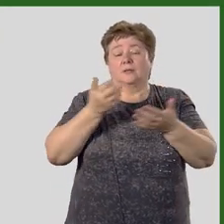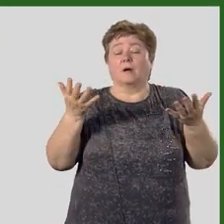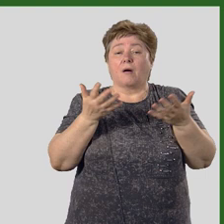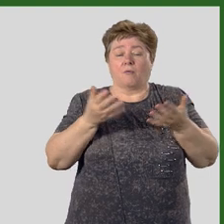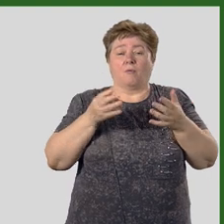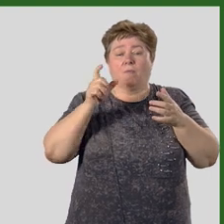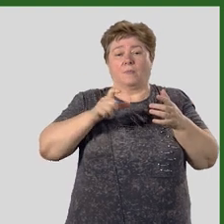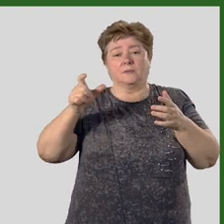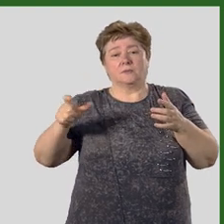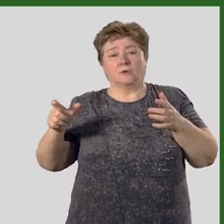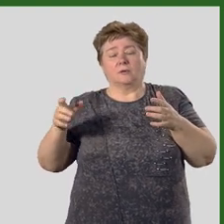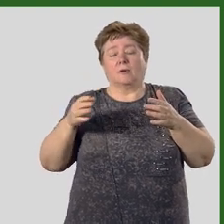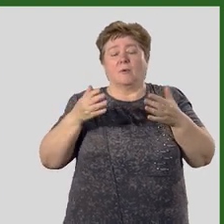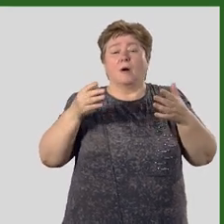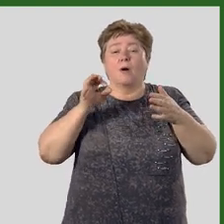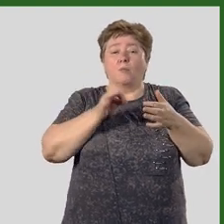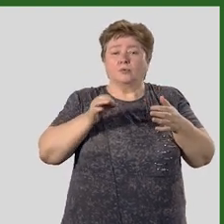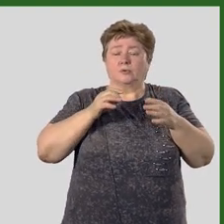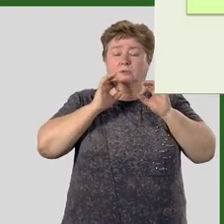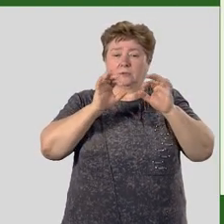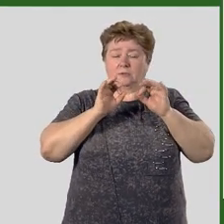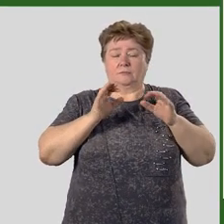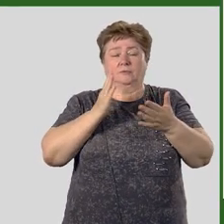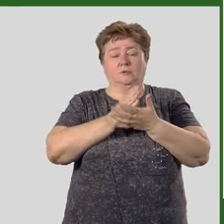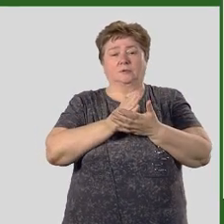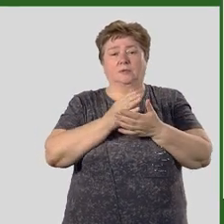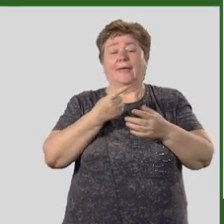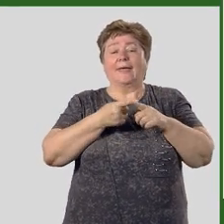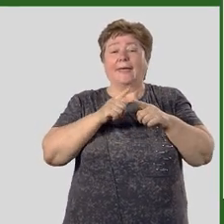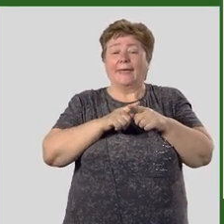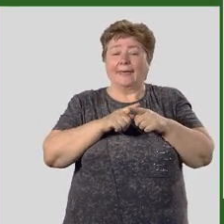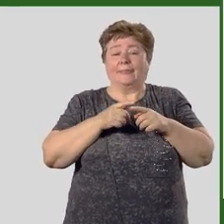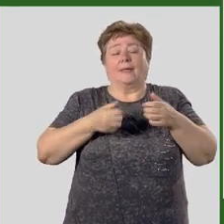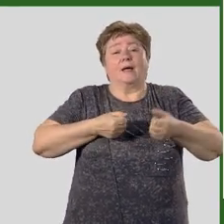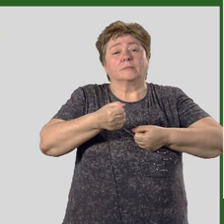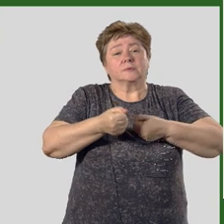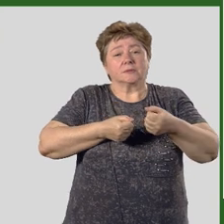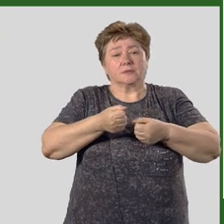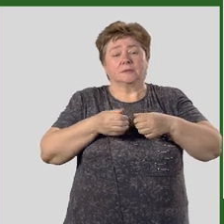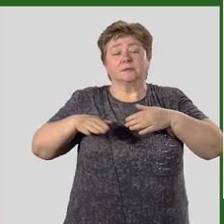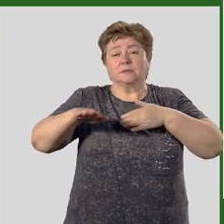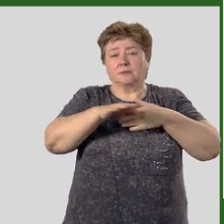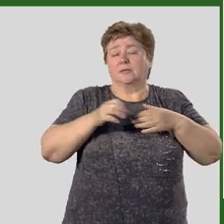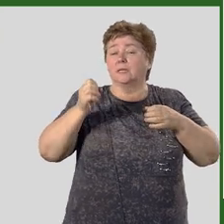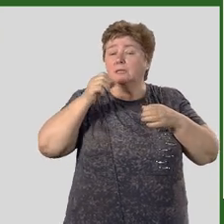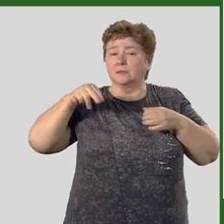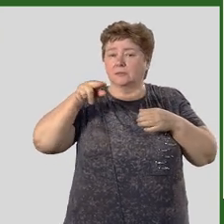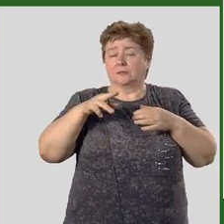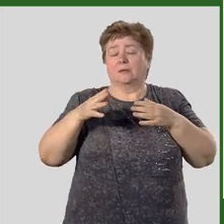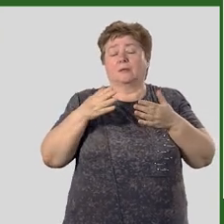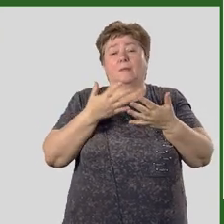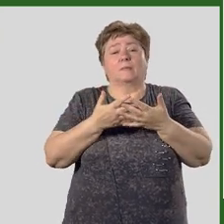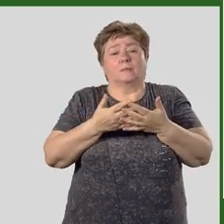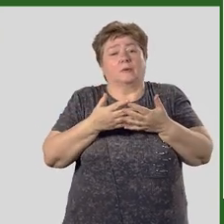каком населенном пункте идет речь. Это административно-территориальная единица в